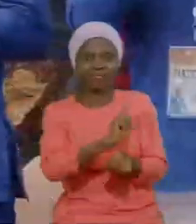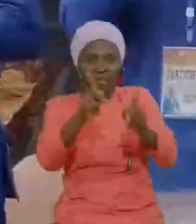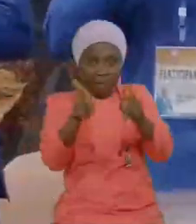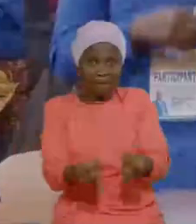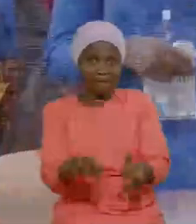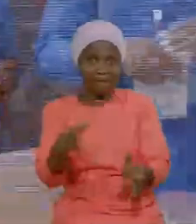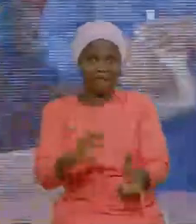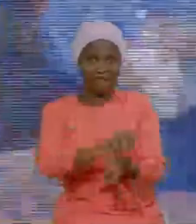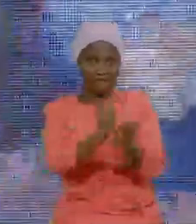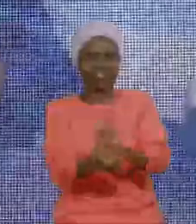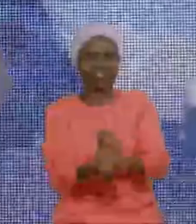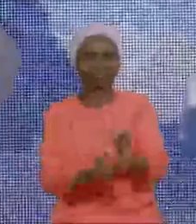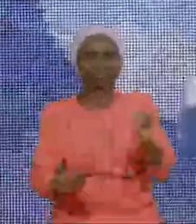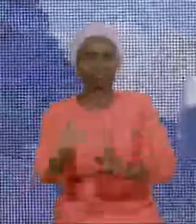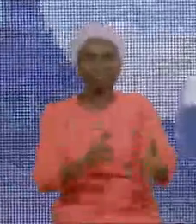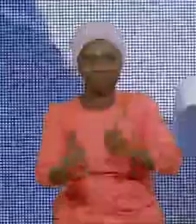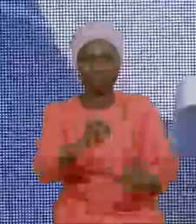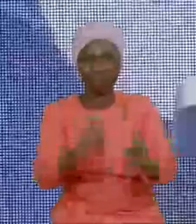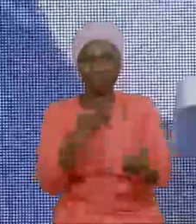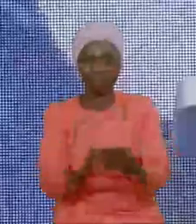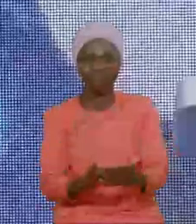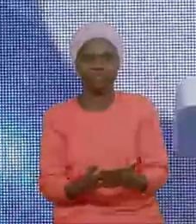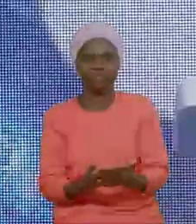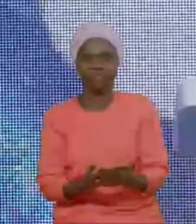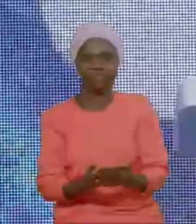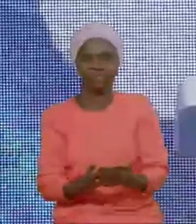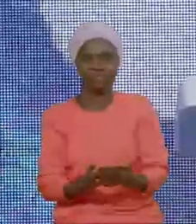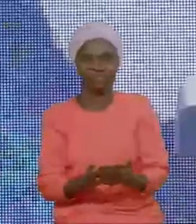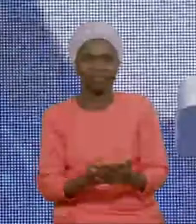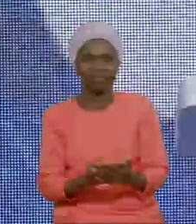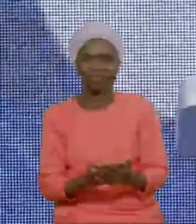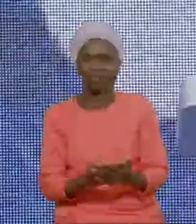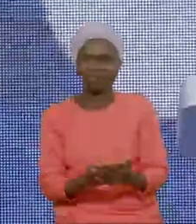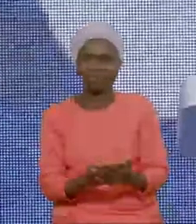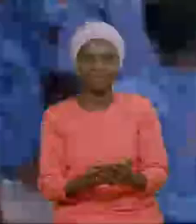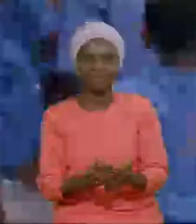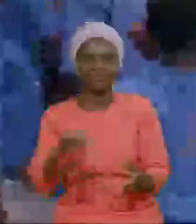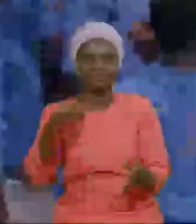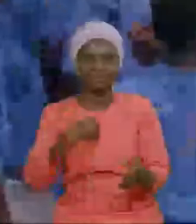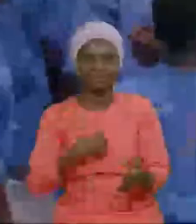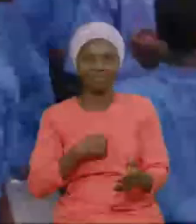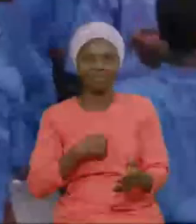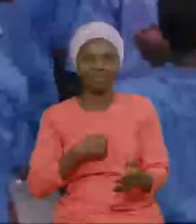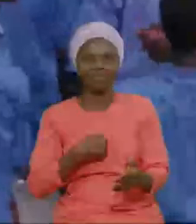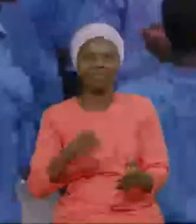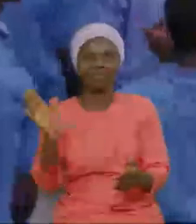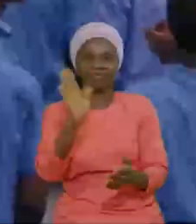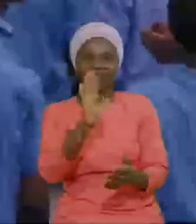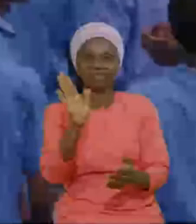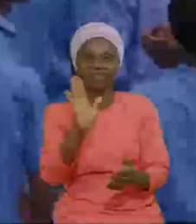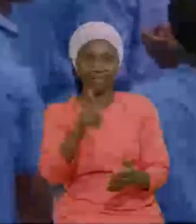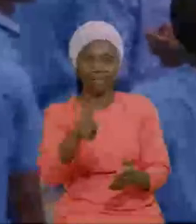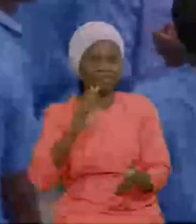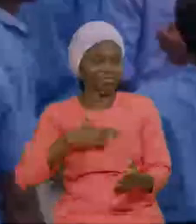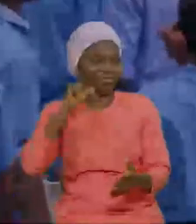hear my daughter's voice. Que j'entende first. La voix de ma fille d'abord. You are a daughter, you are a girl, you